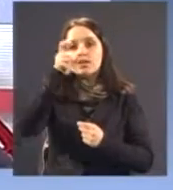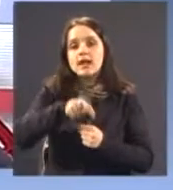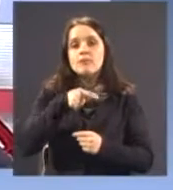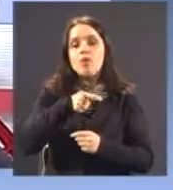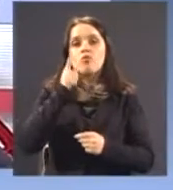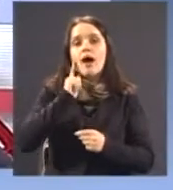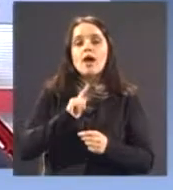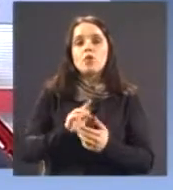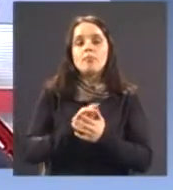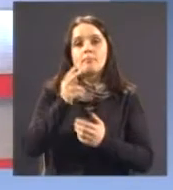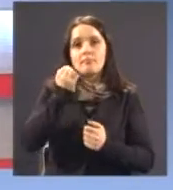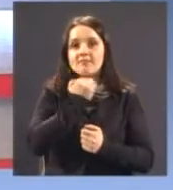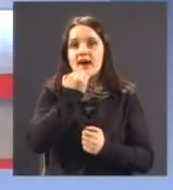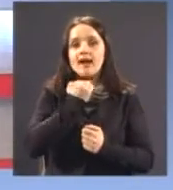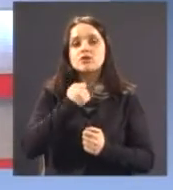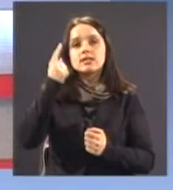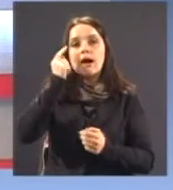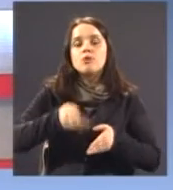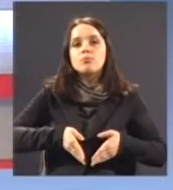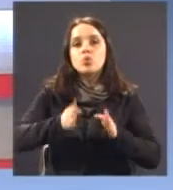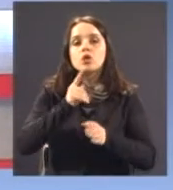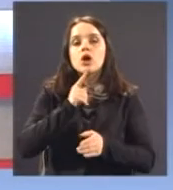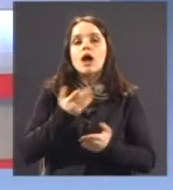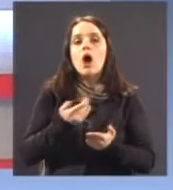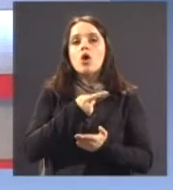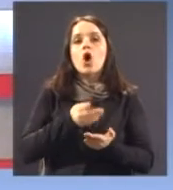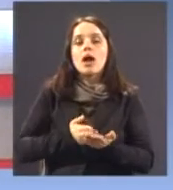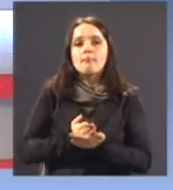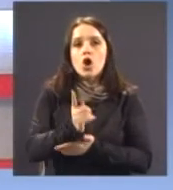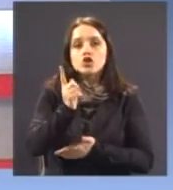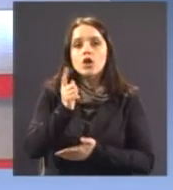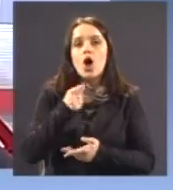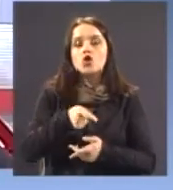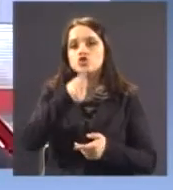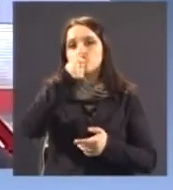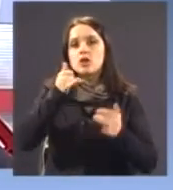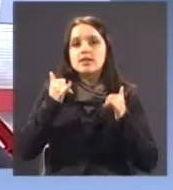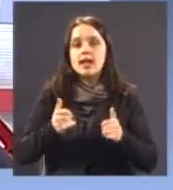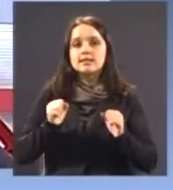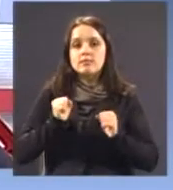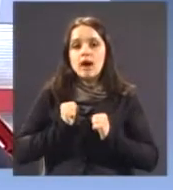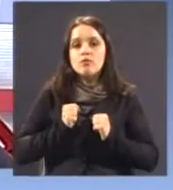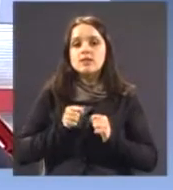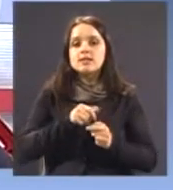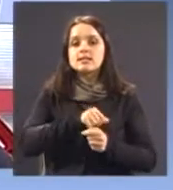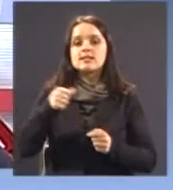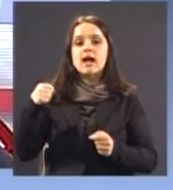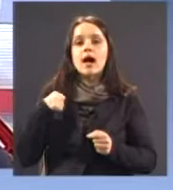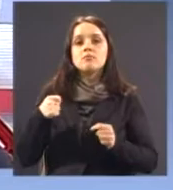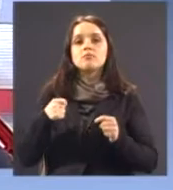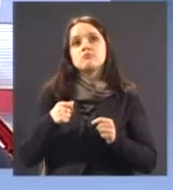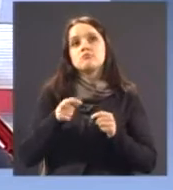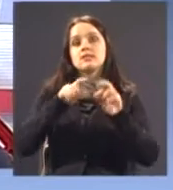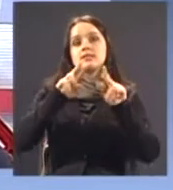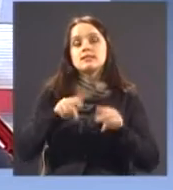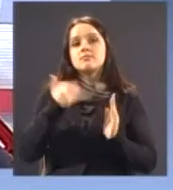prošla. Ono što danas imamo to je da je sam sustav, odnosno zakon postoji i